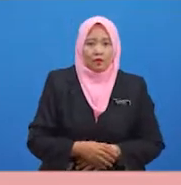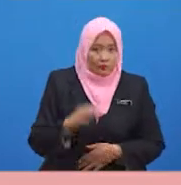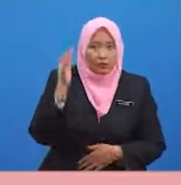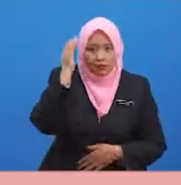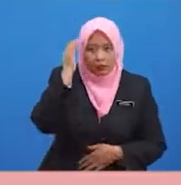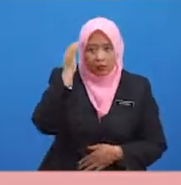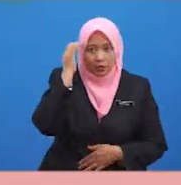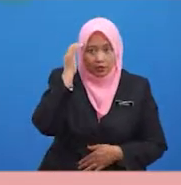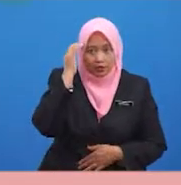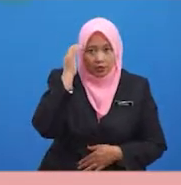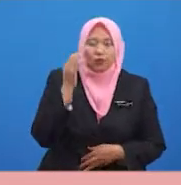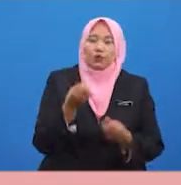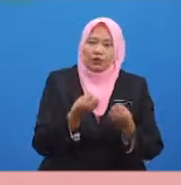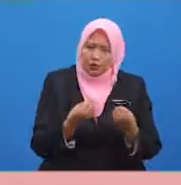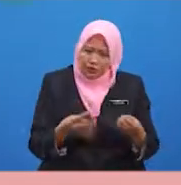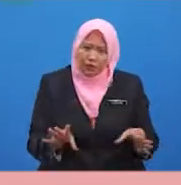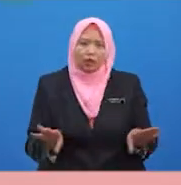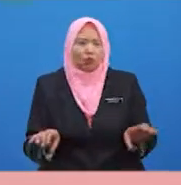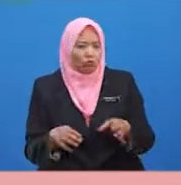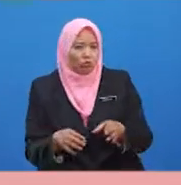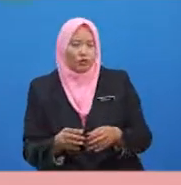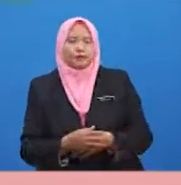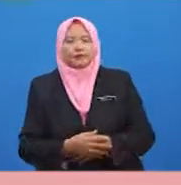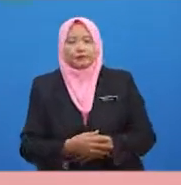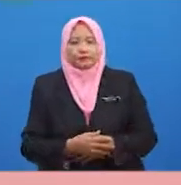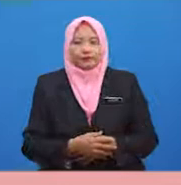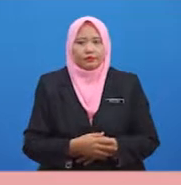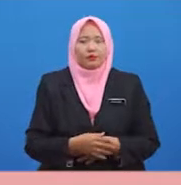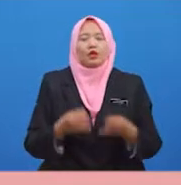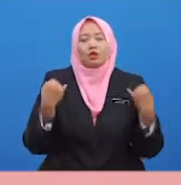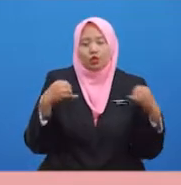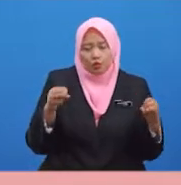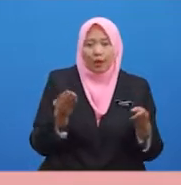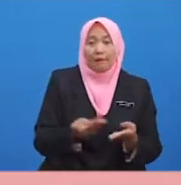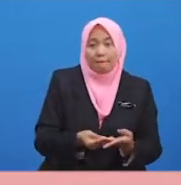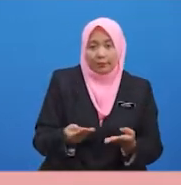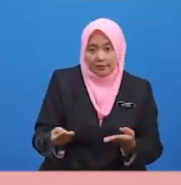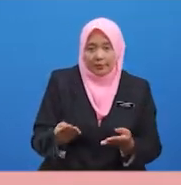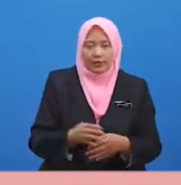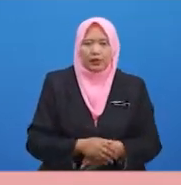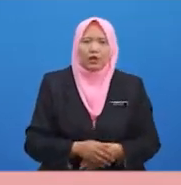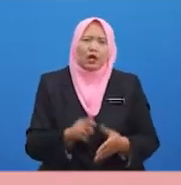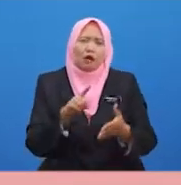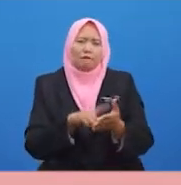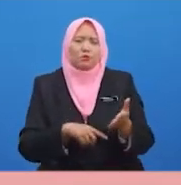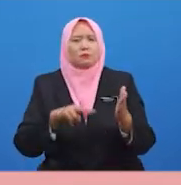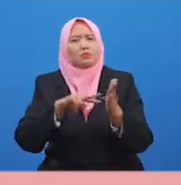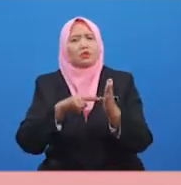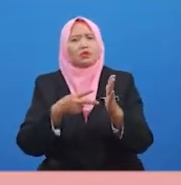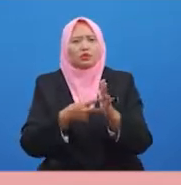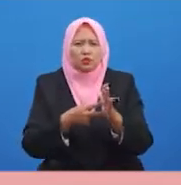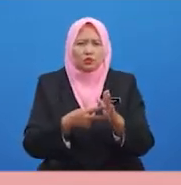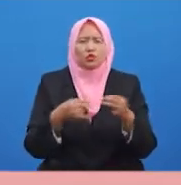dan telah melakukan aktiviti tersebut, iaitu jual-beli. Apakah maksud